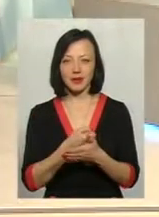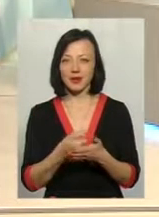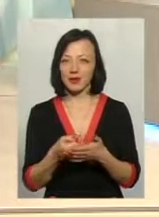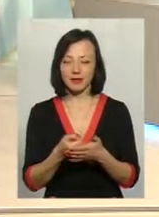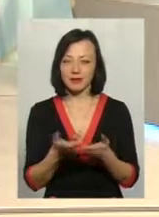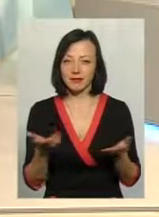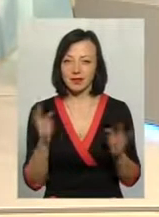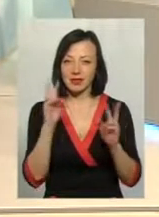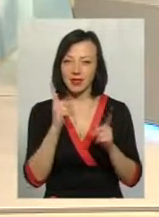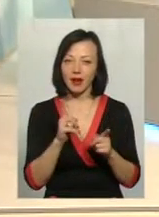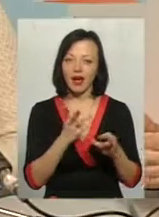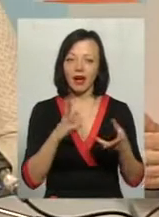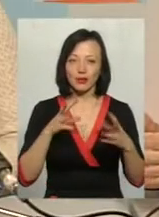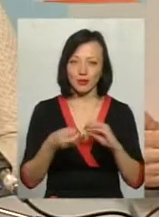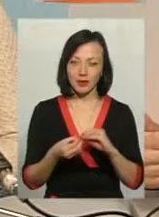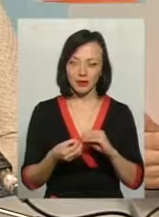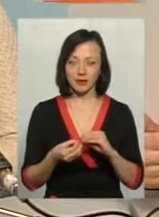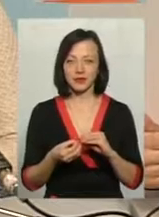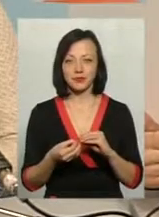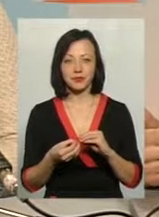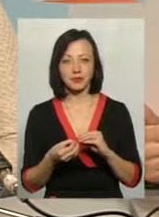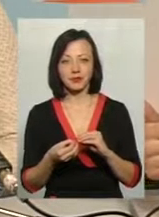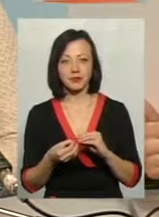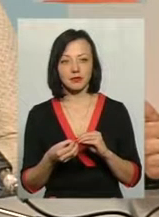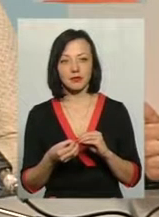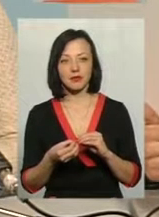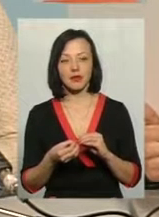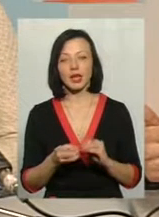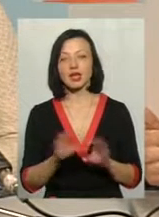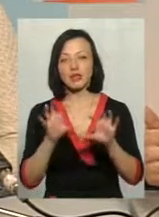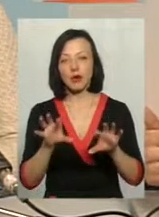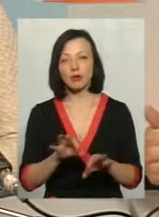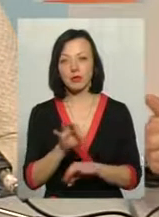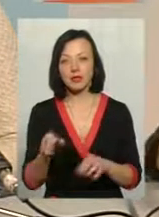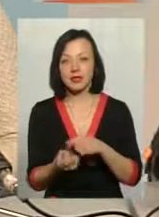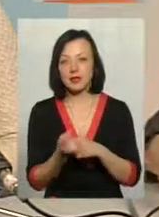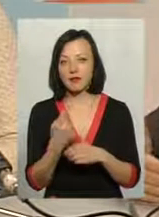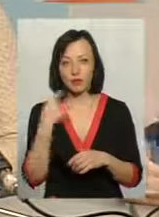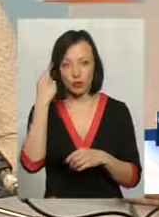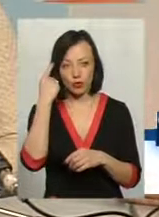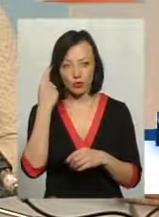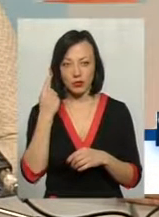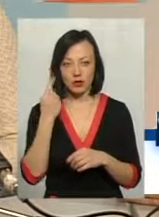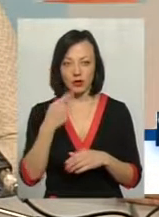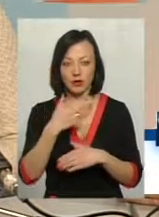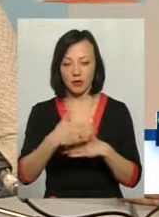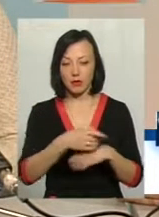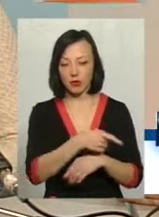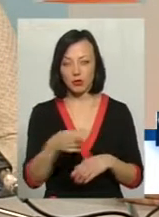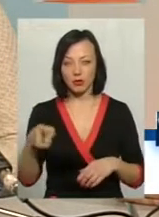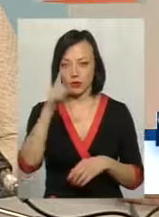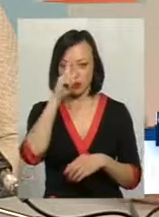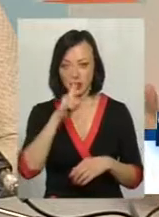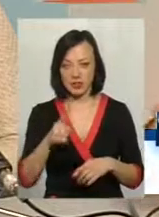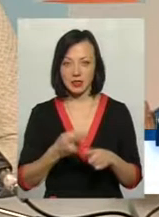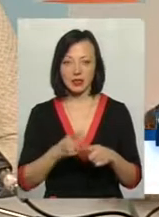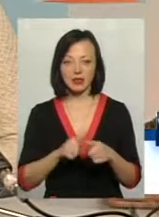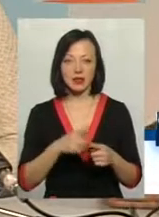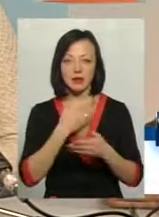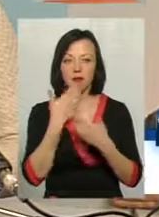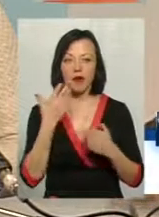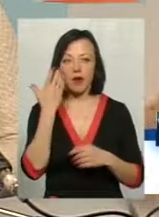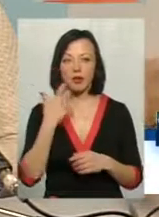вистелений. Спочатку стосовно законопроєктів. Поза сумнівом, ті законопроєкти з'являться буквально, я думаю, впродовж цього місяця, тому що нема